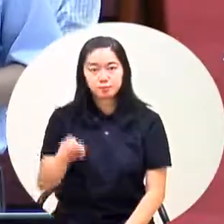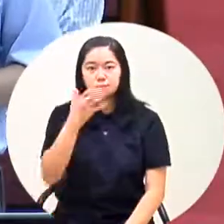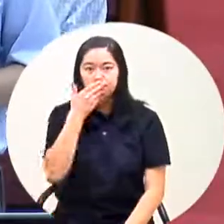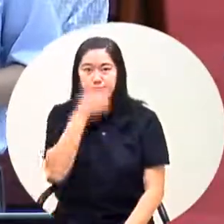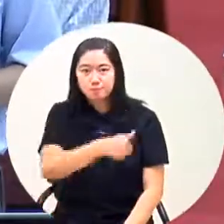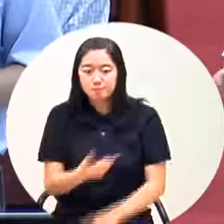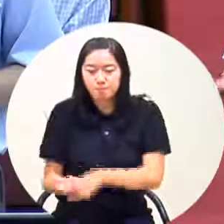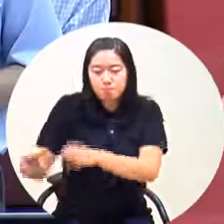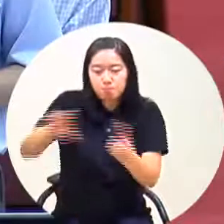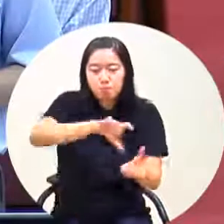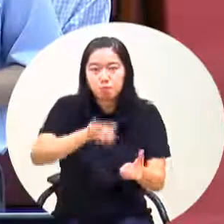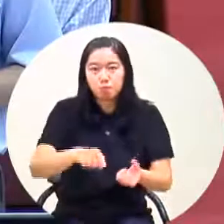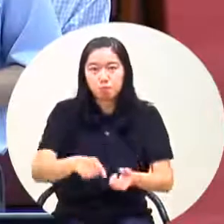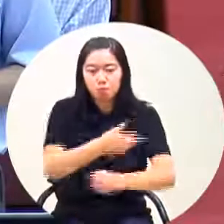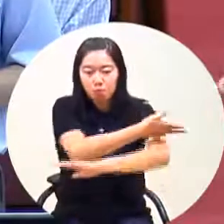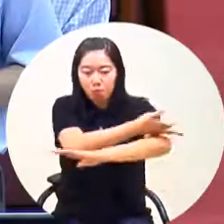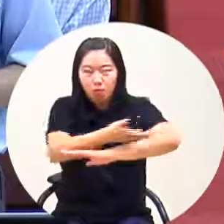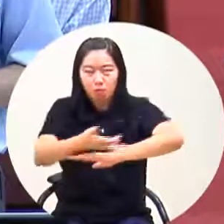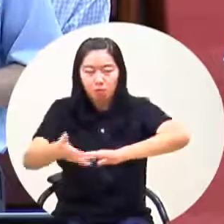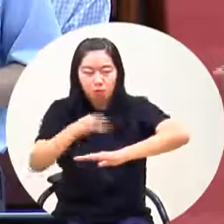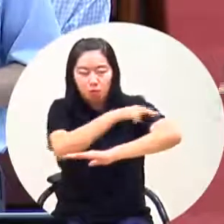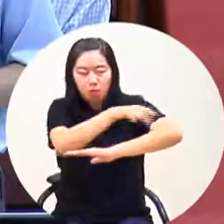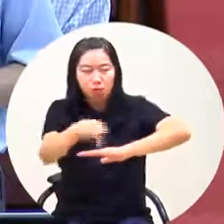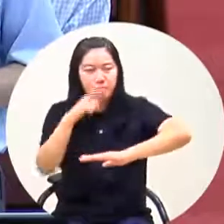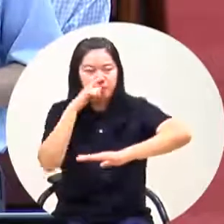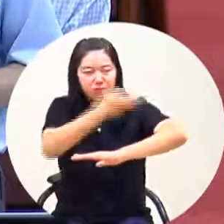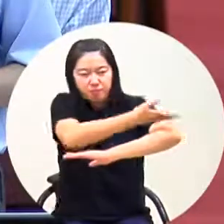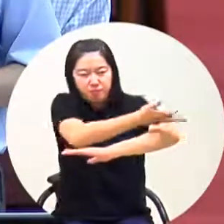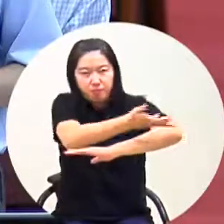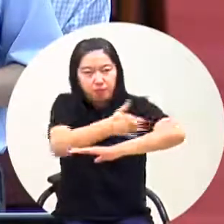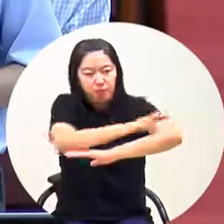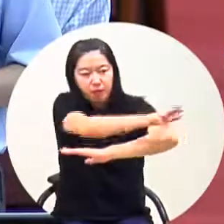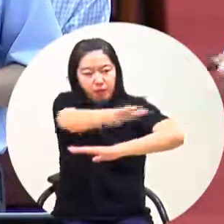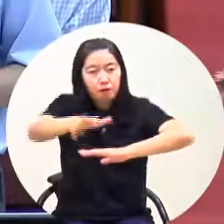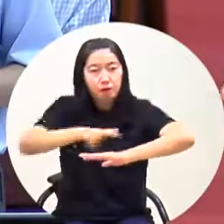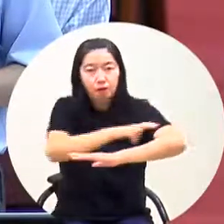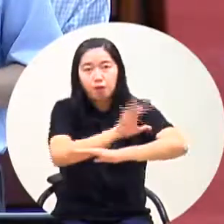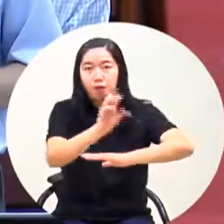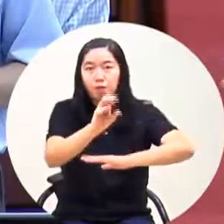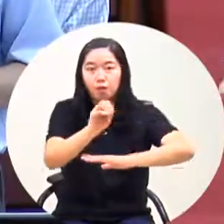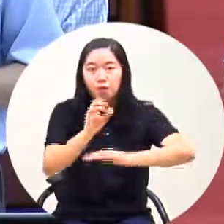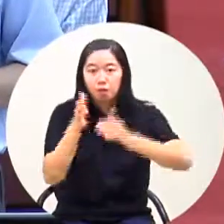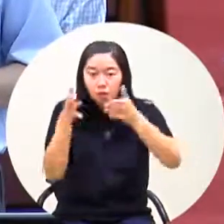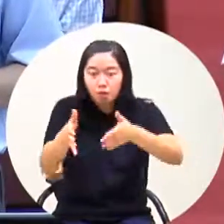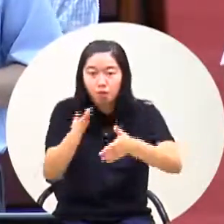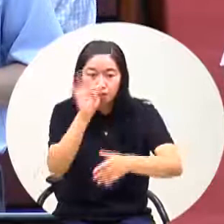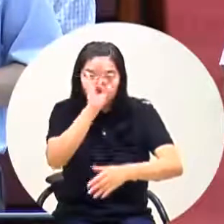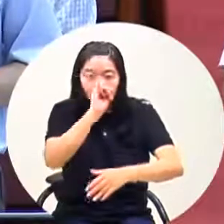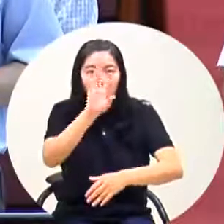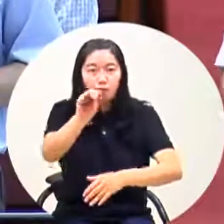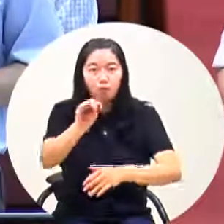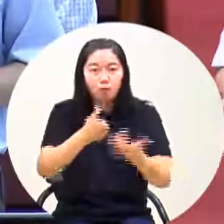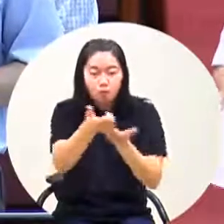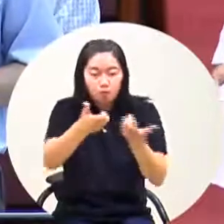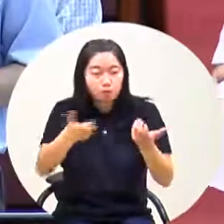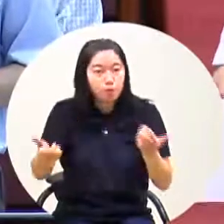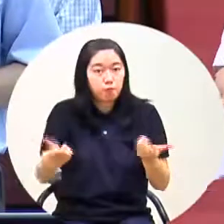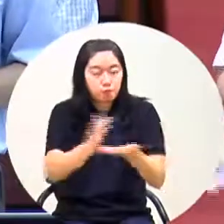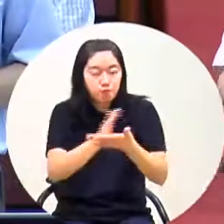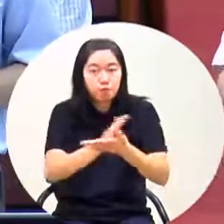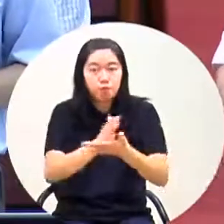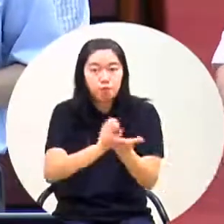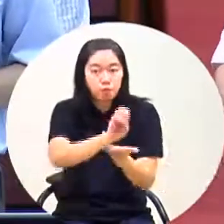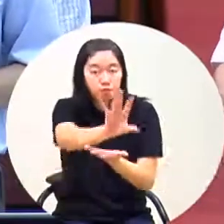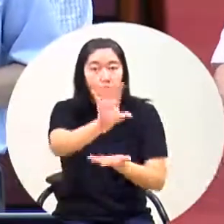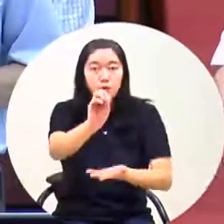生我们溪水一个污染的一个程度，有没有整个去检验？有没有分析报告？有没有？ 哦，跟议员